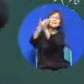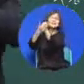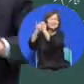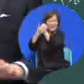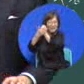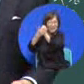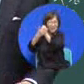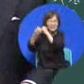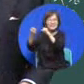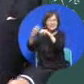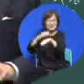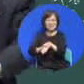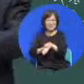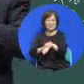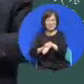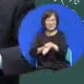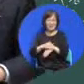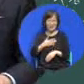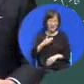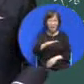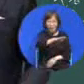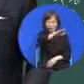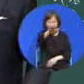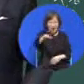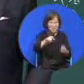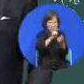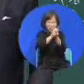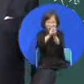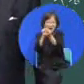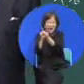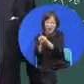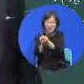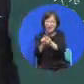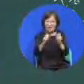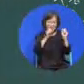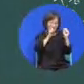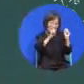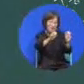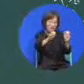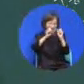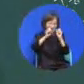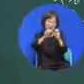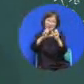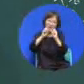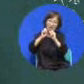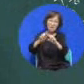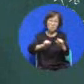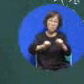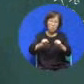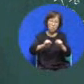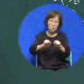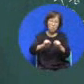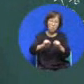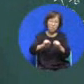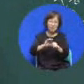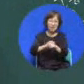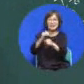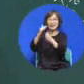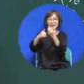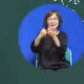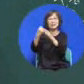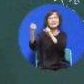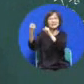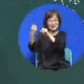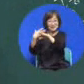어떻게 여러분 같은 사람들 만나서 이 전도 운동을 할 수 있습니까? How is that I was able to meet with you that and then I can do this evangelical movement?